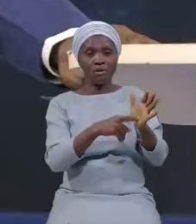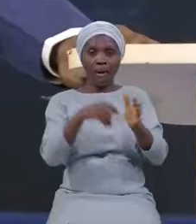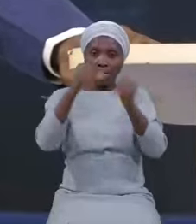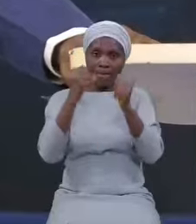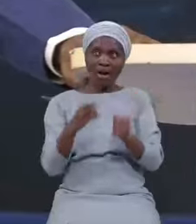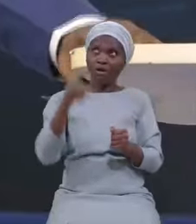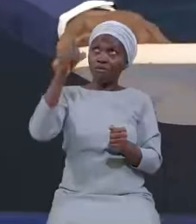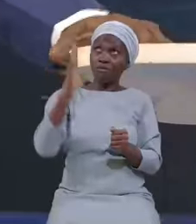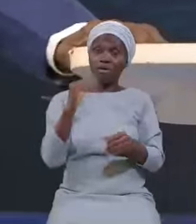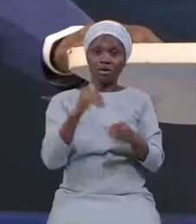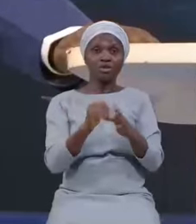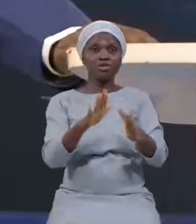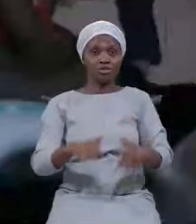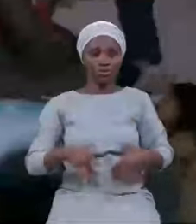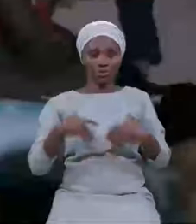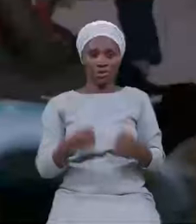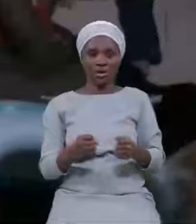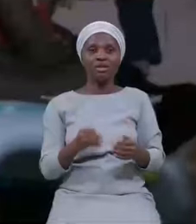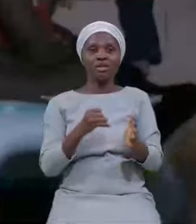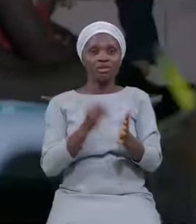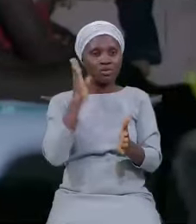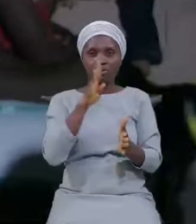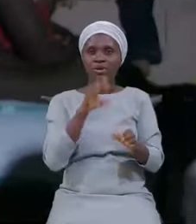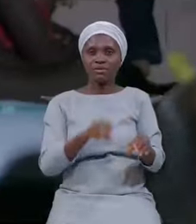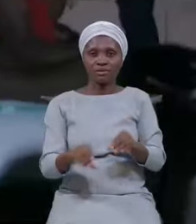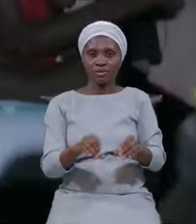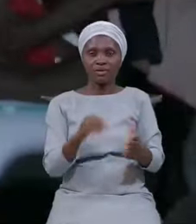sera accompli. Dans ma vie,